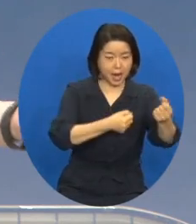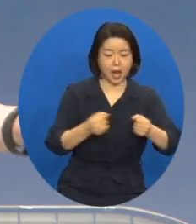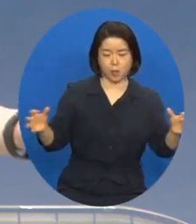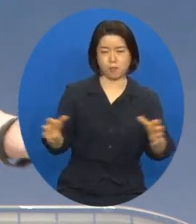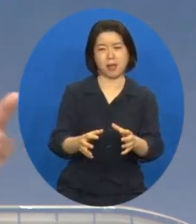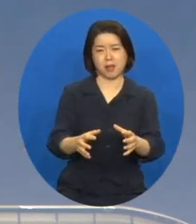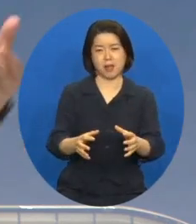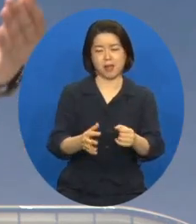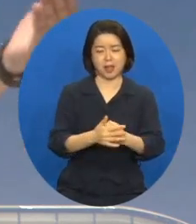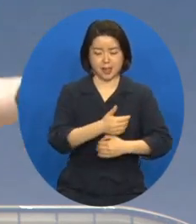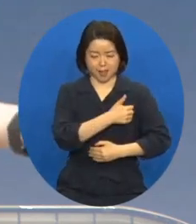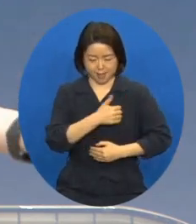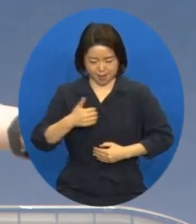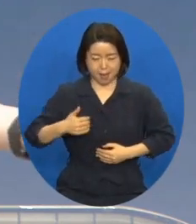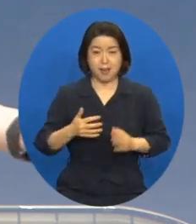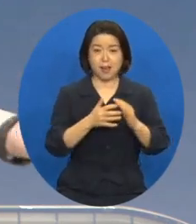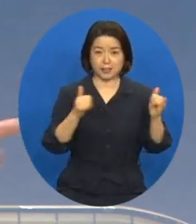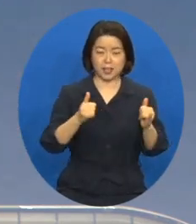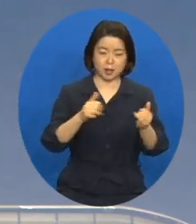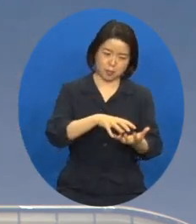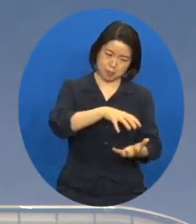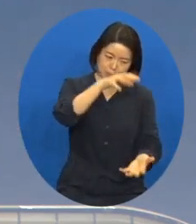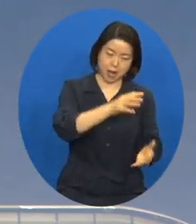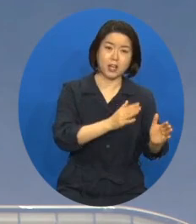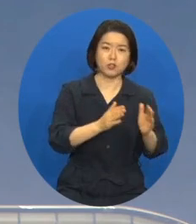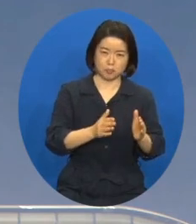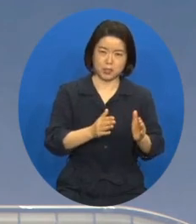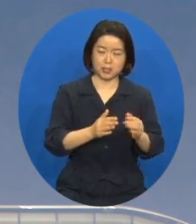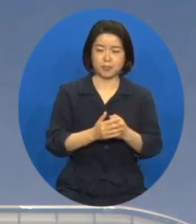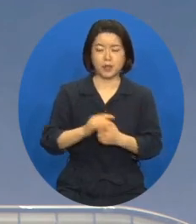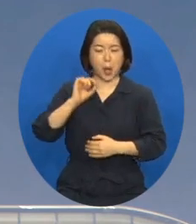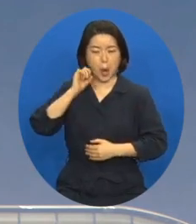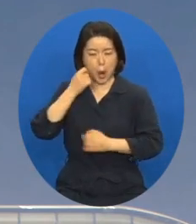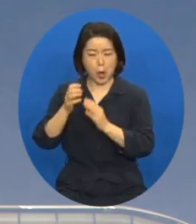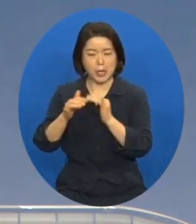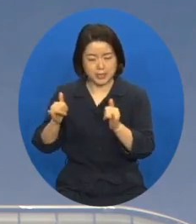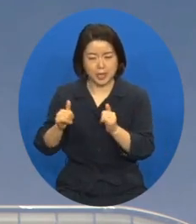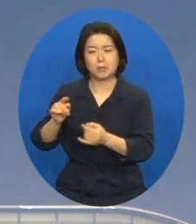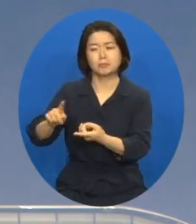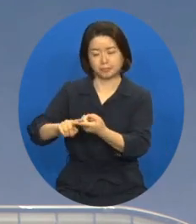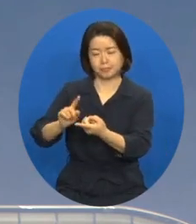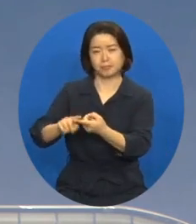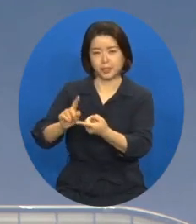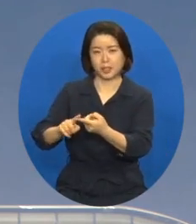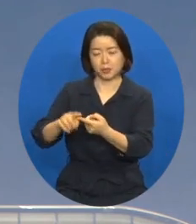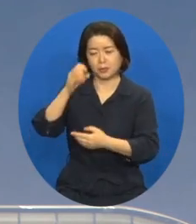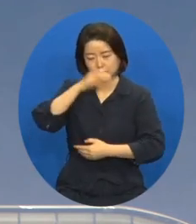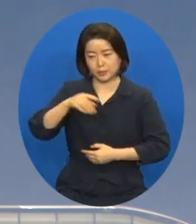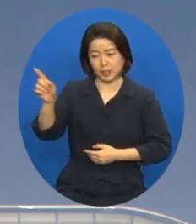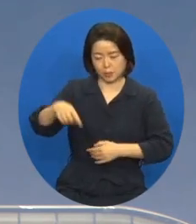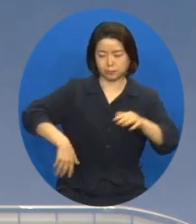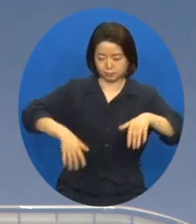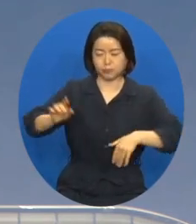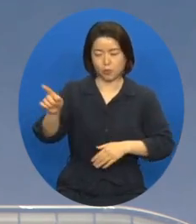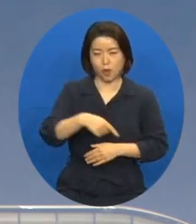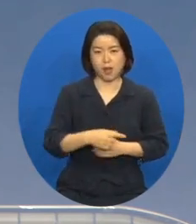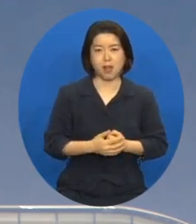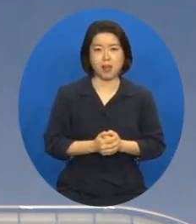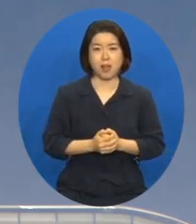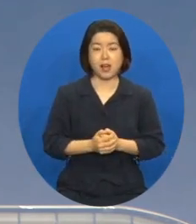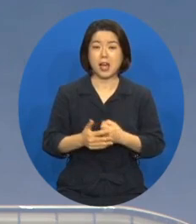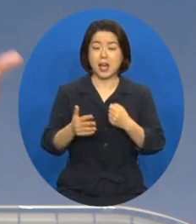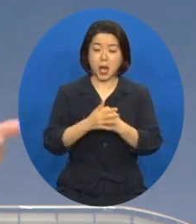넉넉하게 사는 사람은 음식을 넉넉하게, 어려움 형편에 있는 교우들은 그냥 교회로 온 거죠. 그래서 교회에서